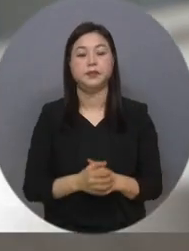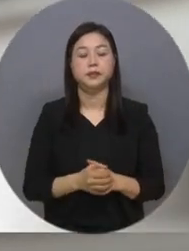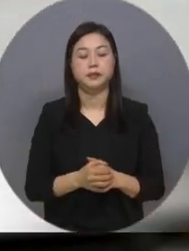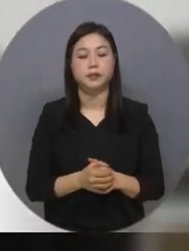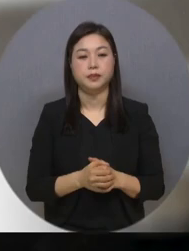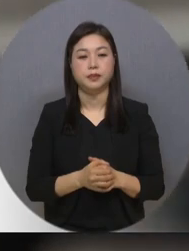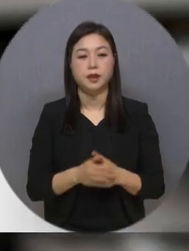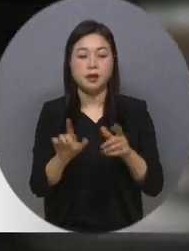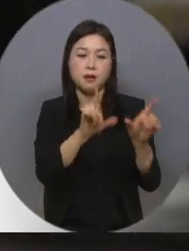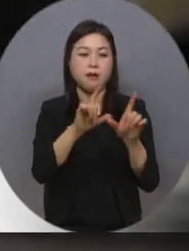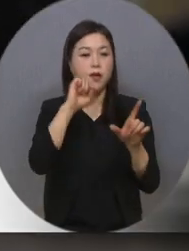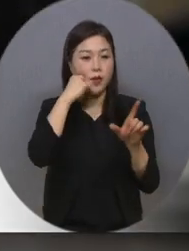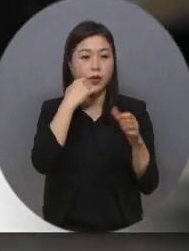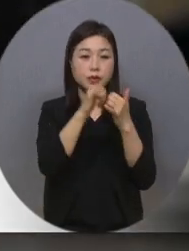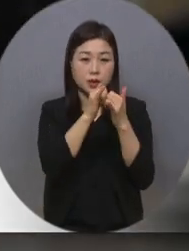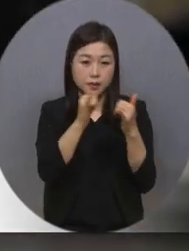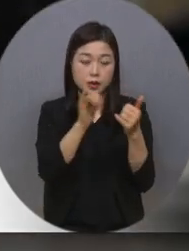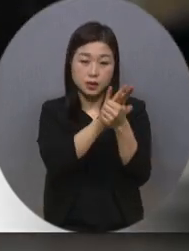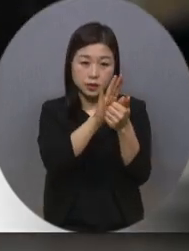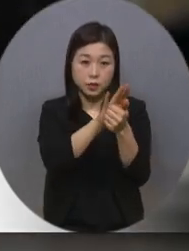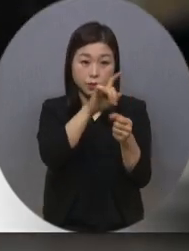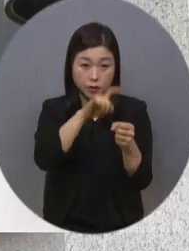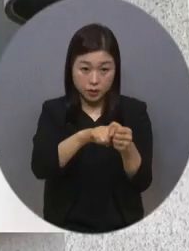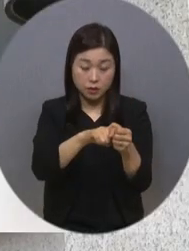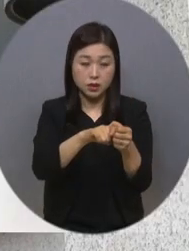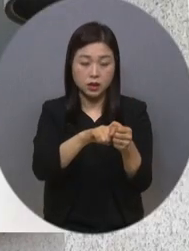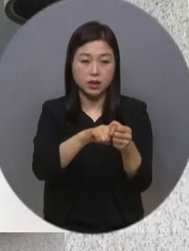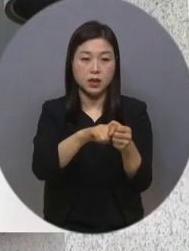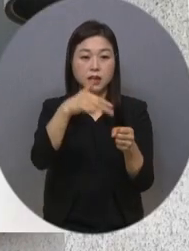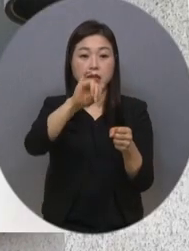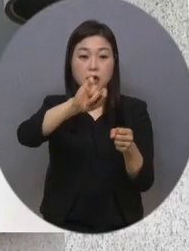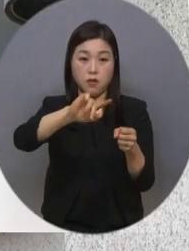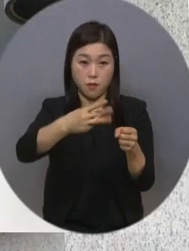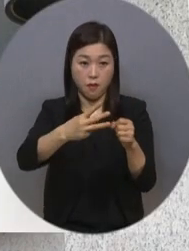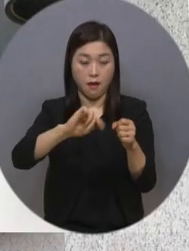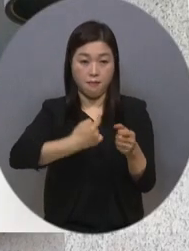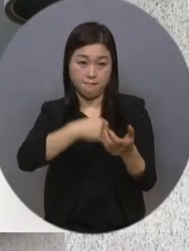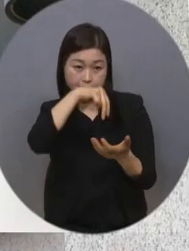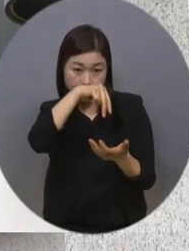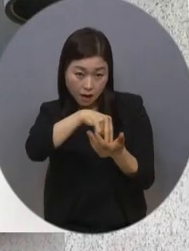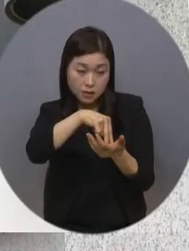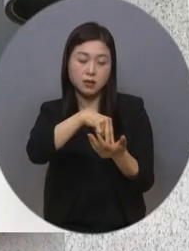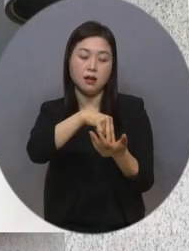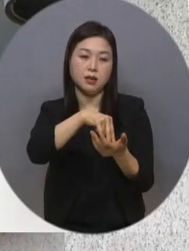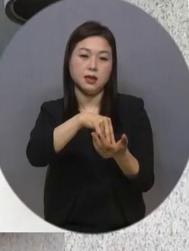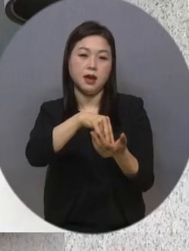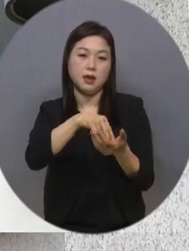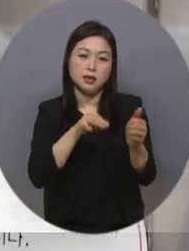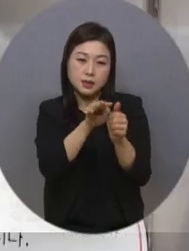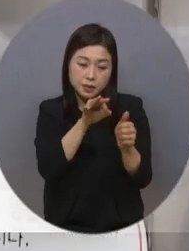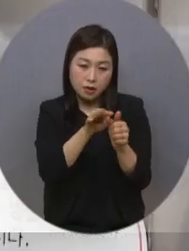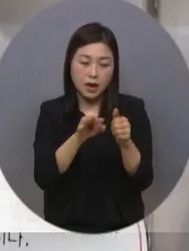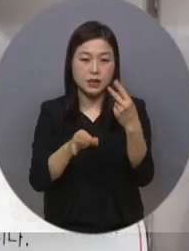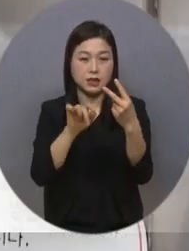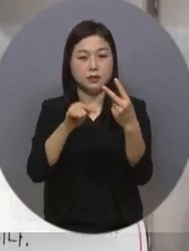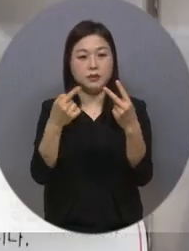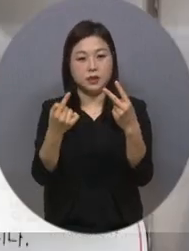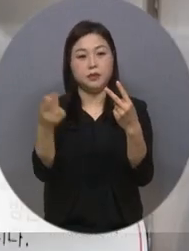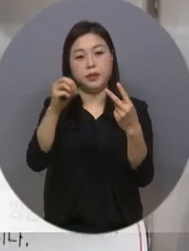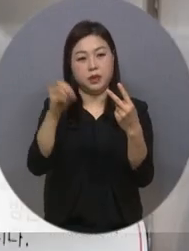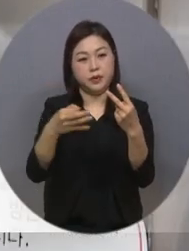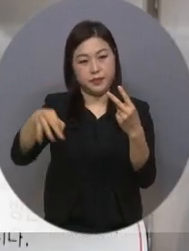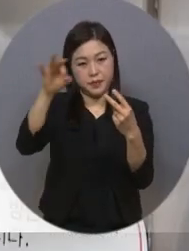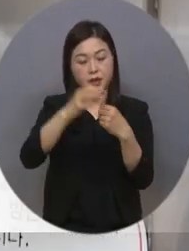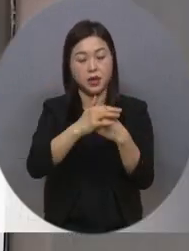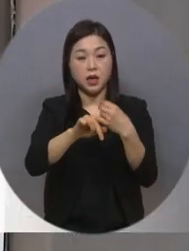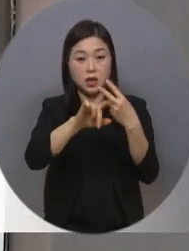취약계층을 지원하기 위한 자활급여가 이달부터 2.1% 인상됩니다. 지난달 27일 보건복지부는